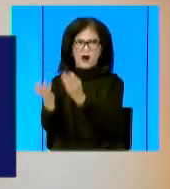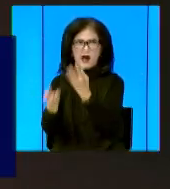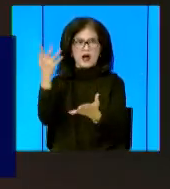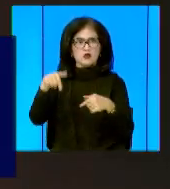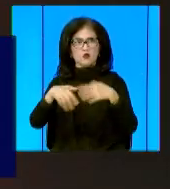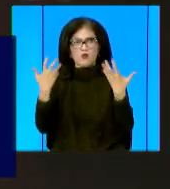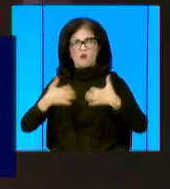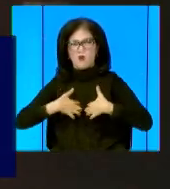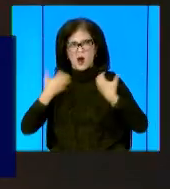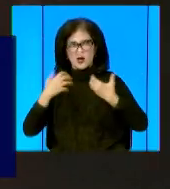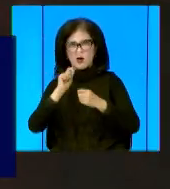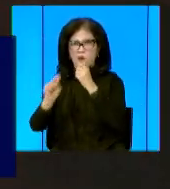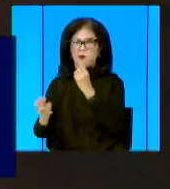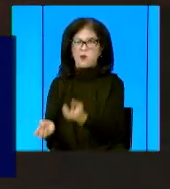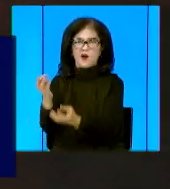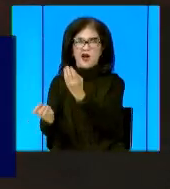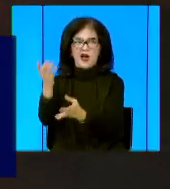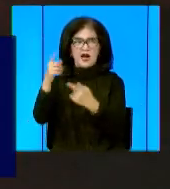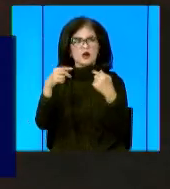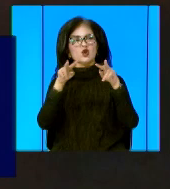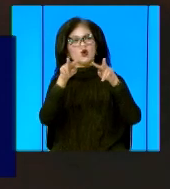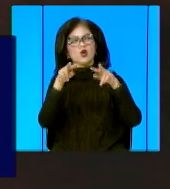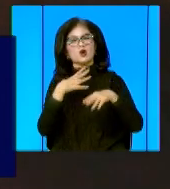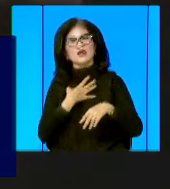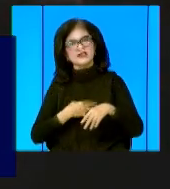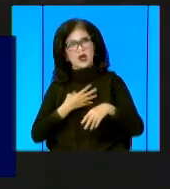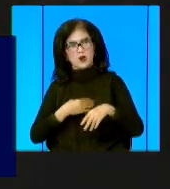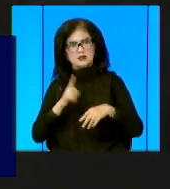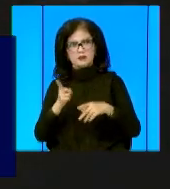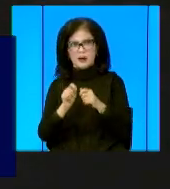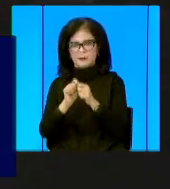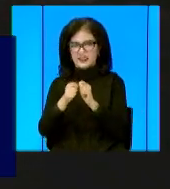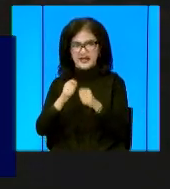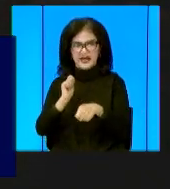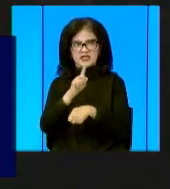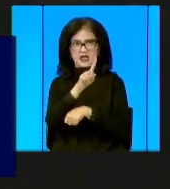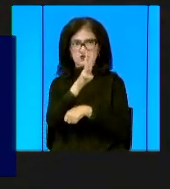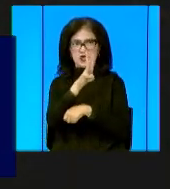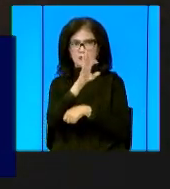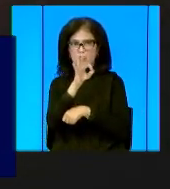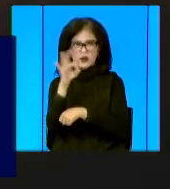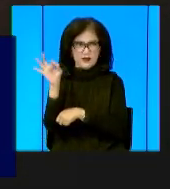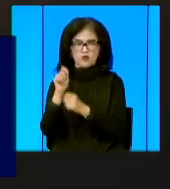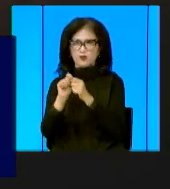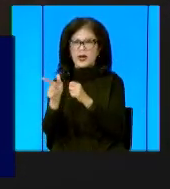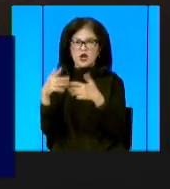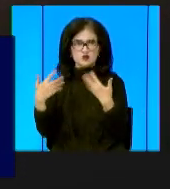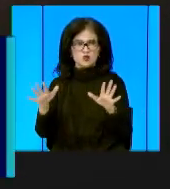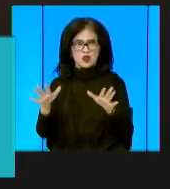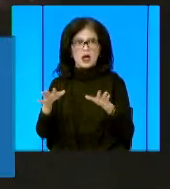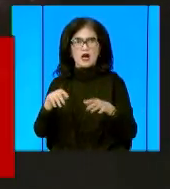utama. Penonton kecewa lantaran mereka sudah membayar tiket Rp135.000 namun bintang tamu tak kunjung